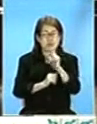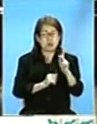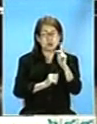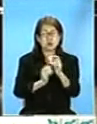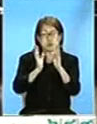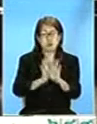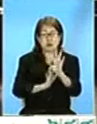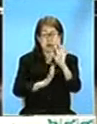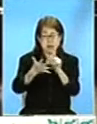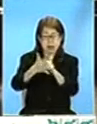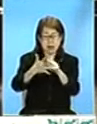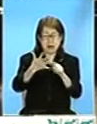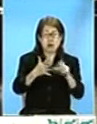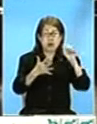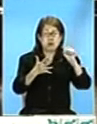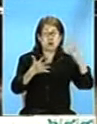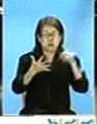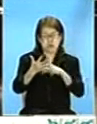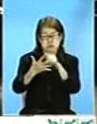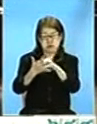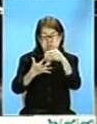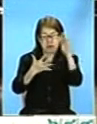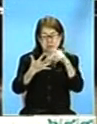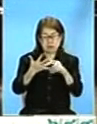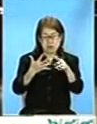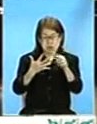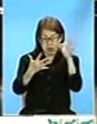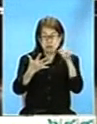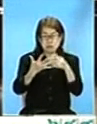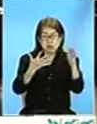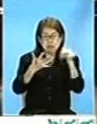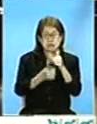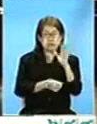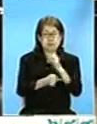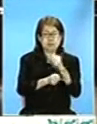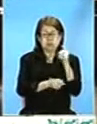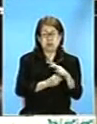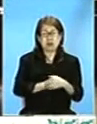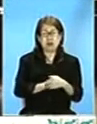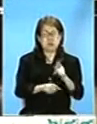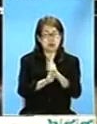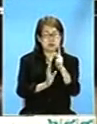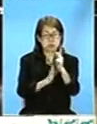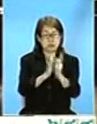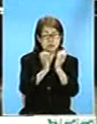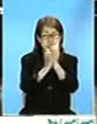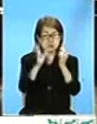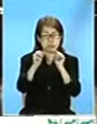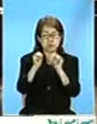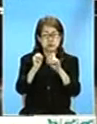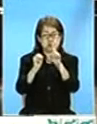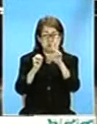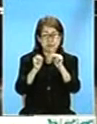สว.ไปเที่ยวหยิบใครก็ได้นะครับกกต.5คนเนี่ยตามรัฐธรรมนูญมาตรา231เขาก็บอกว่าให้มีคณะ